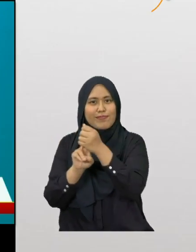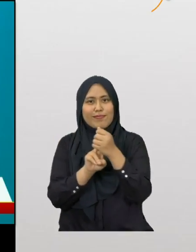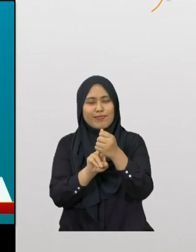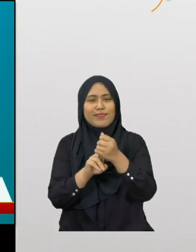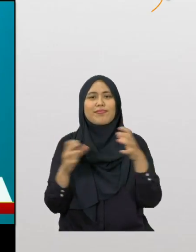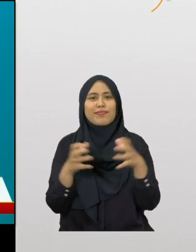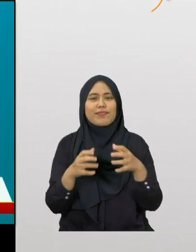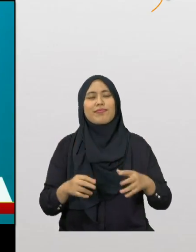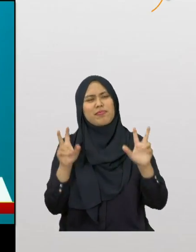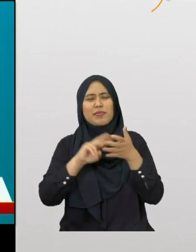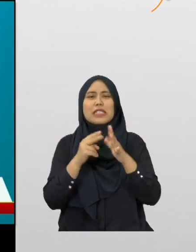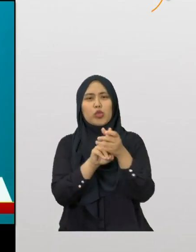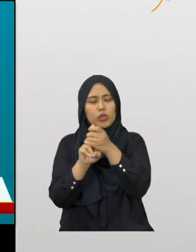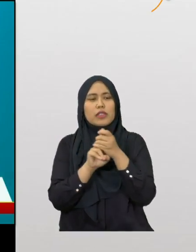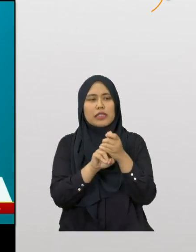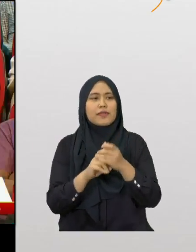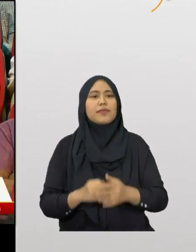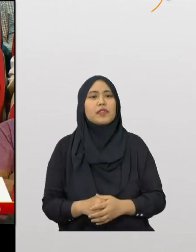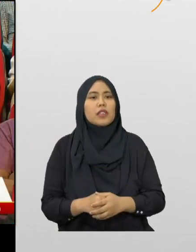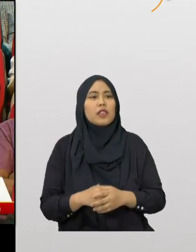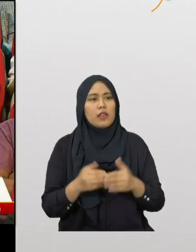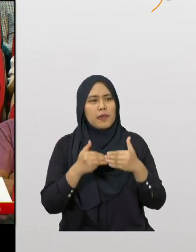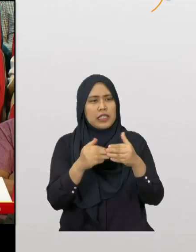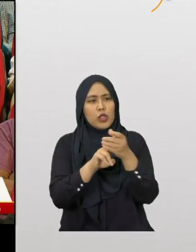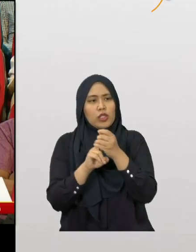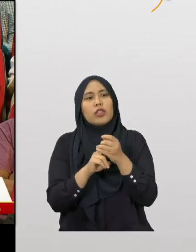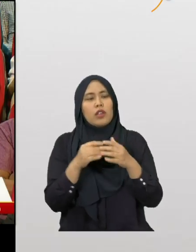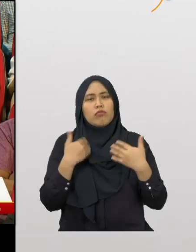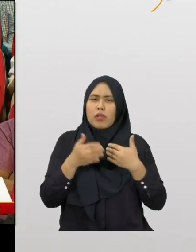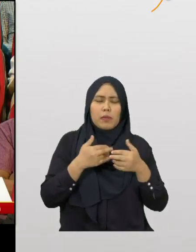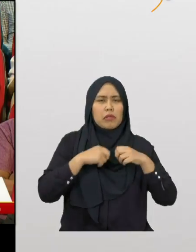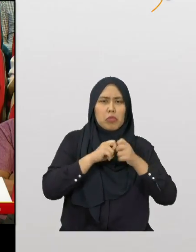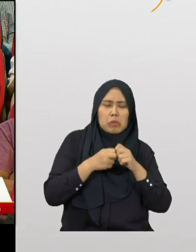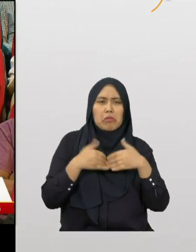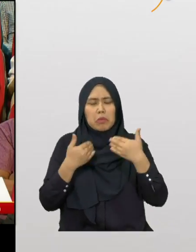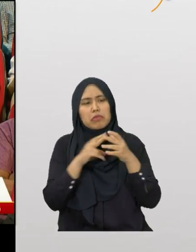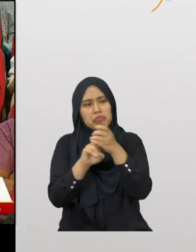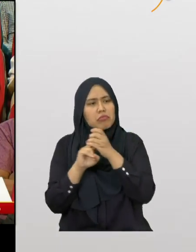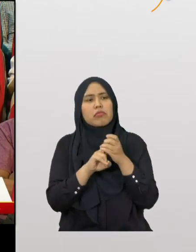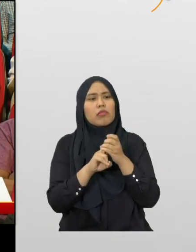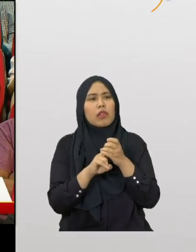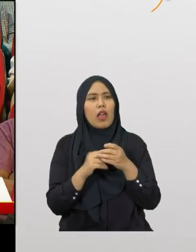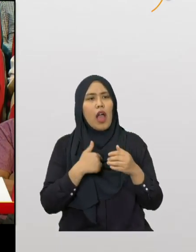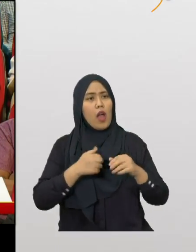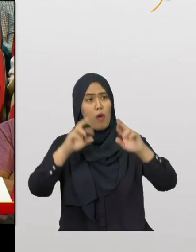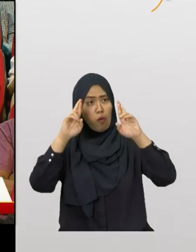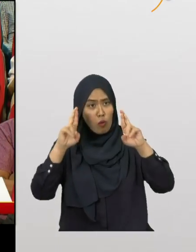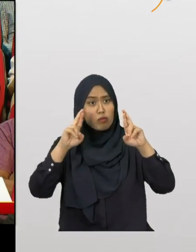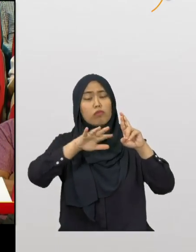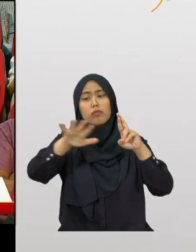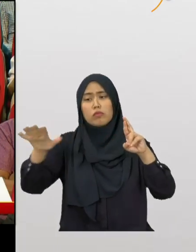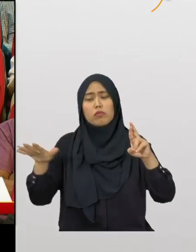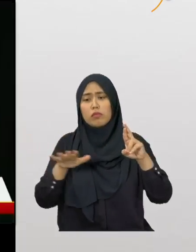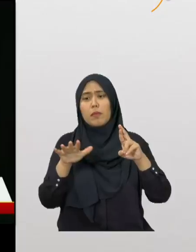Untuk berjaya, M-Kuasa 3 perlukan sokongan padu masyarakat. Saya harap lebih ramai orang Melayu